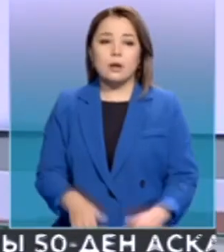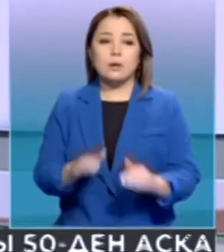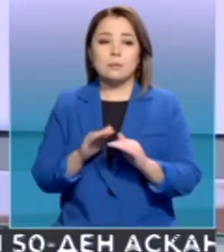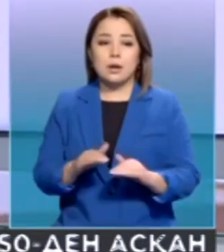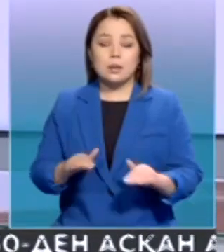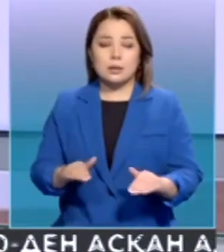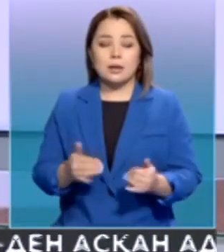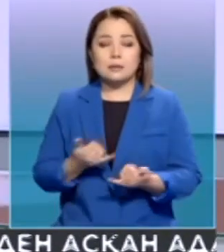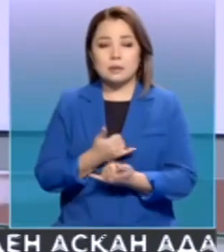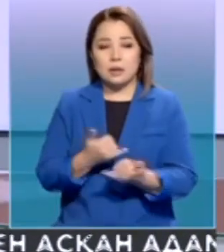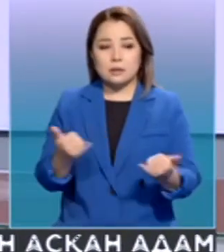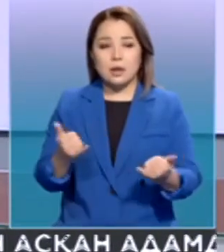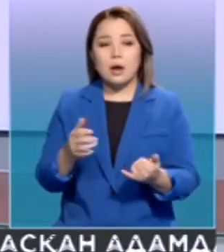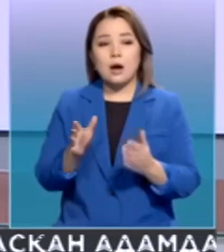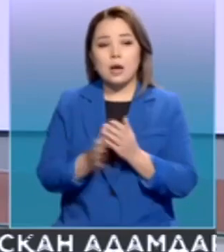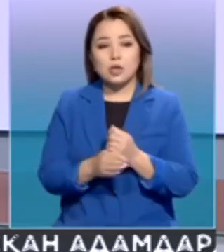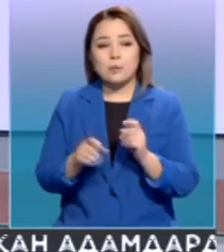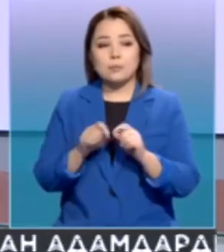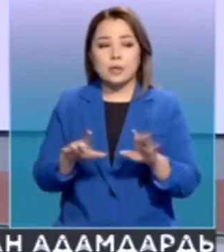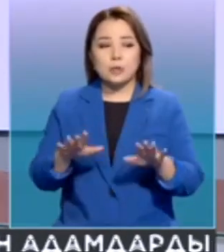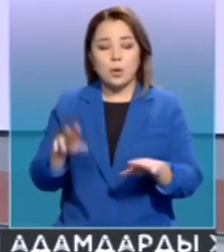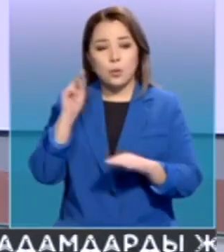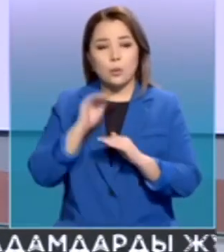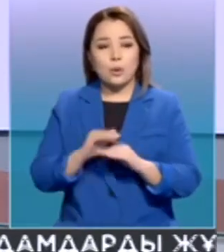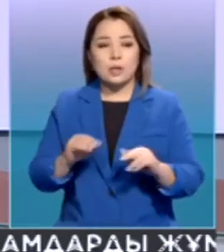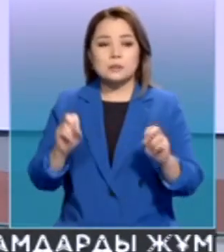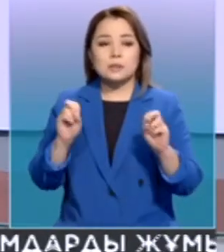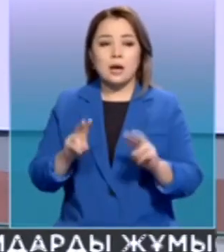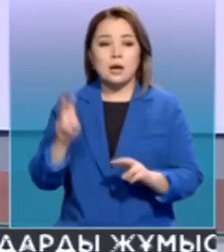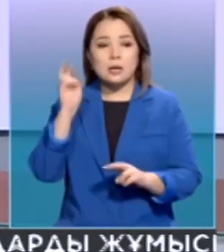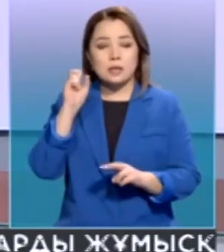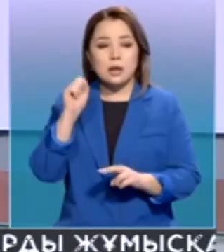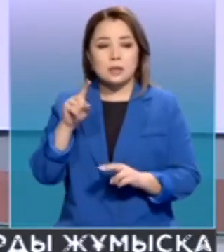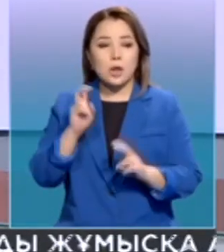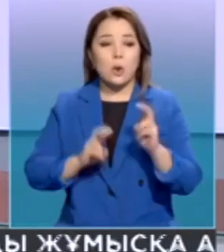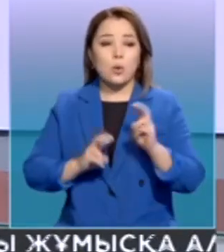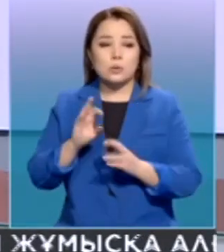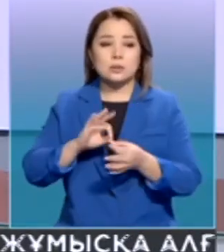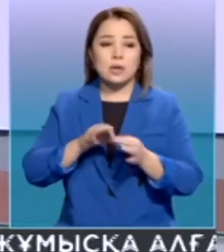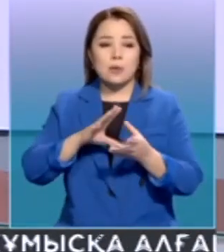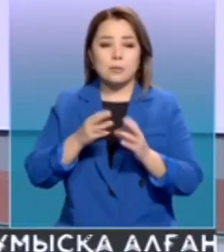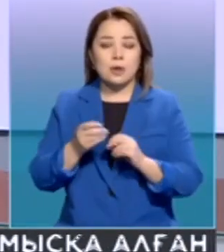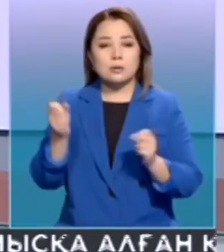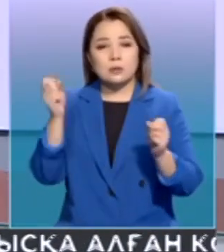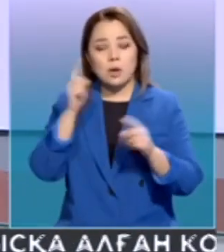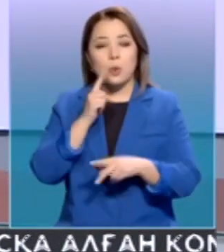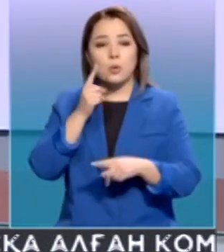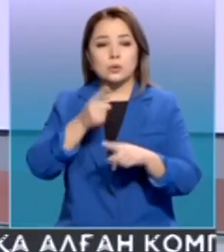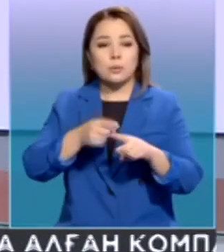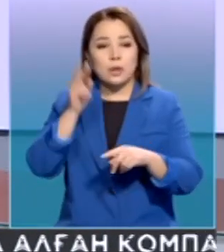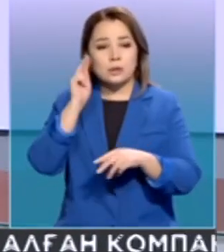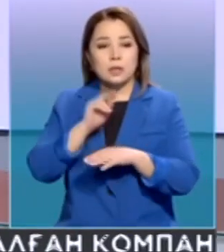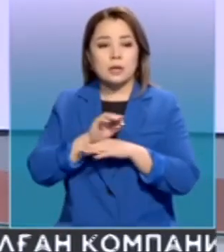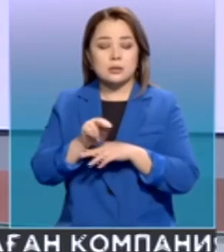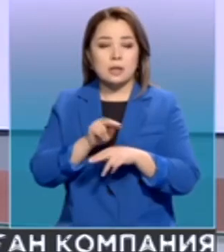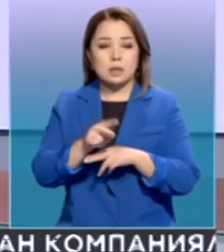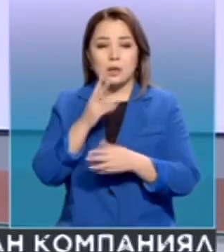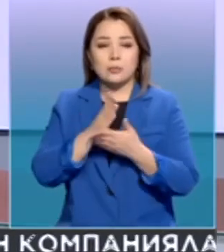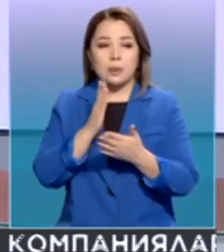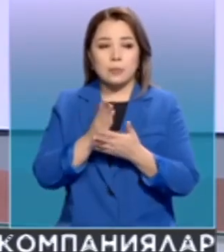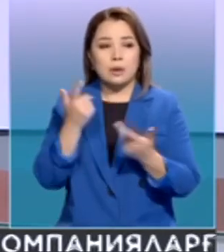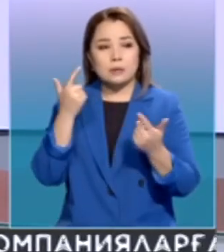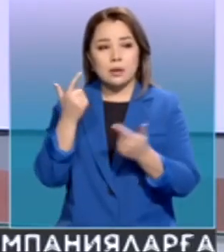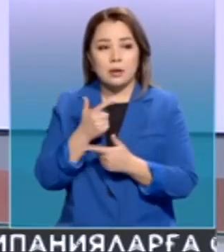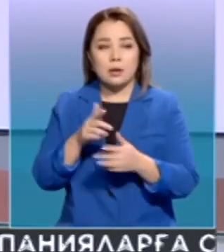Балаларға базарлық. Енді Атыраудағы мектептерде оқушыларға арналып, қаралтын өндірісінің қыр-сырын паш ететін қосымша сабақ өткізіледі. Білім